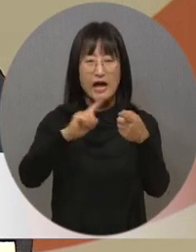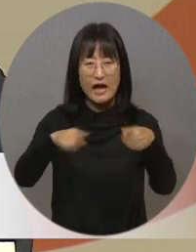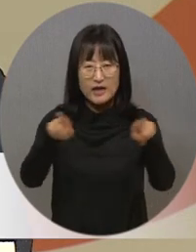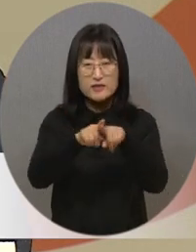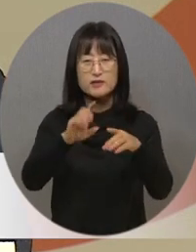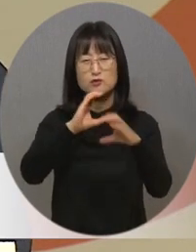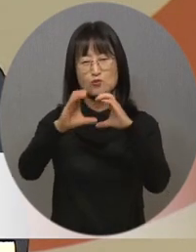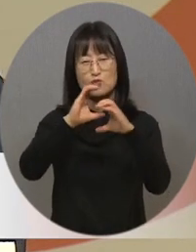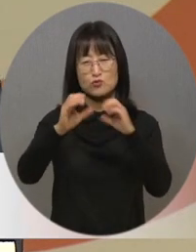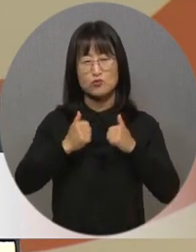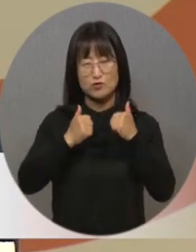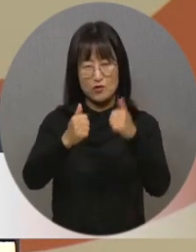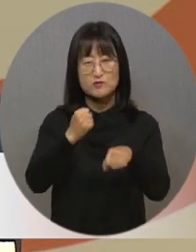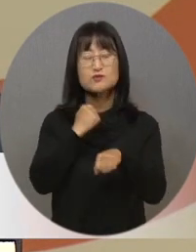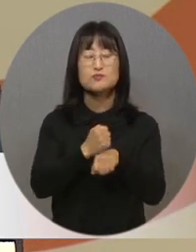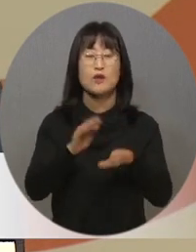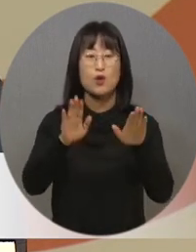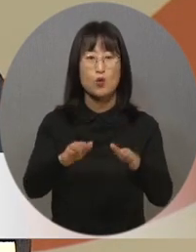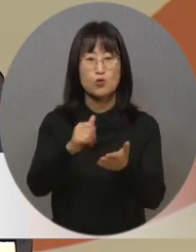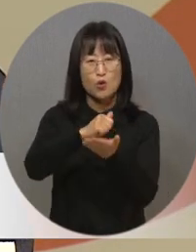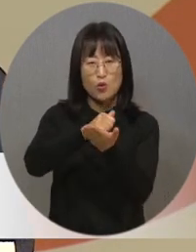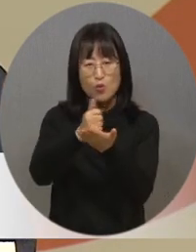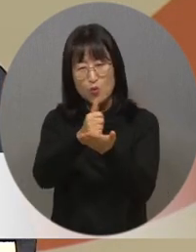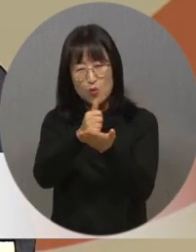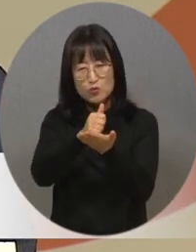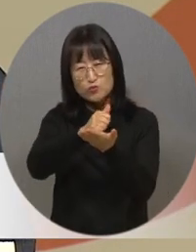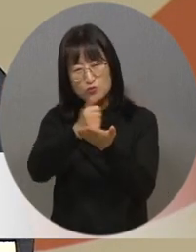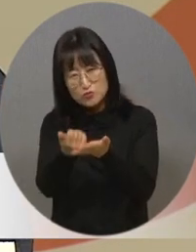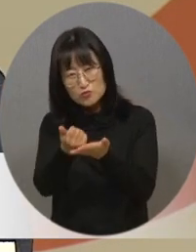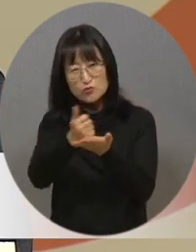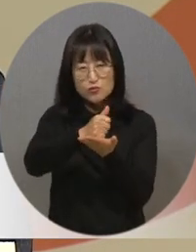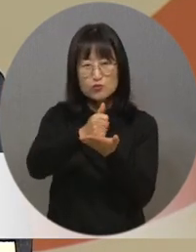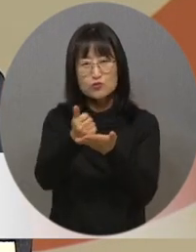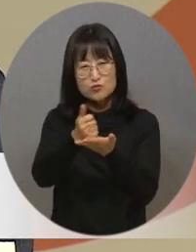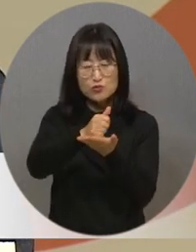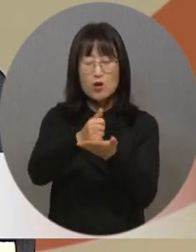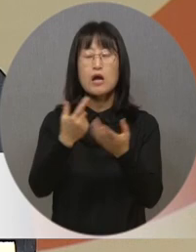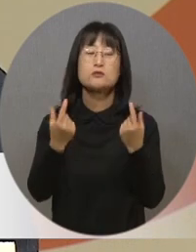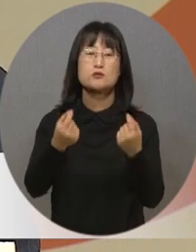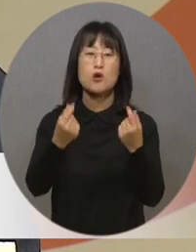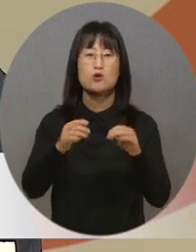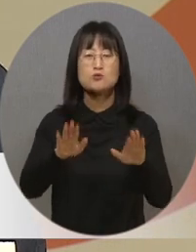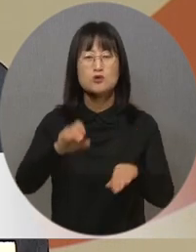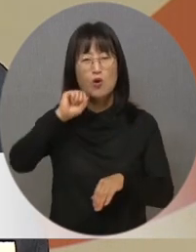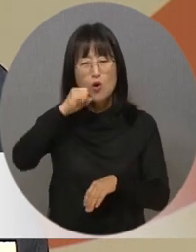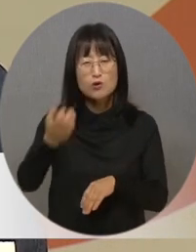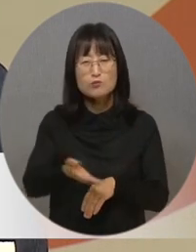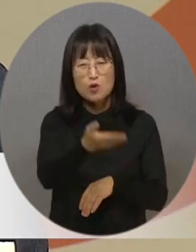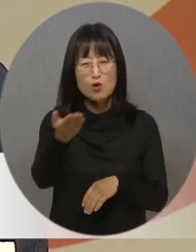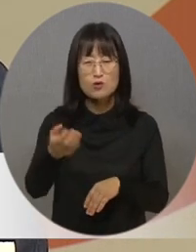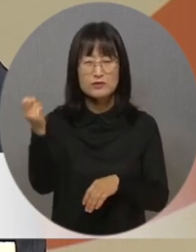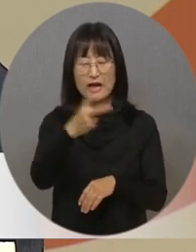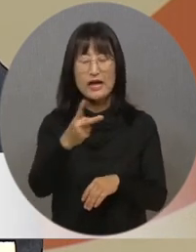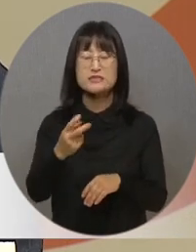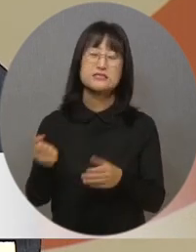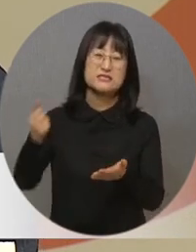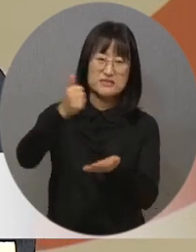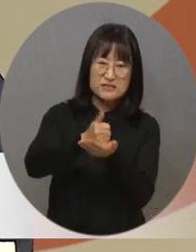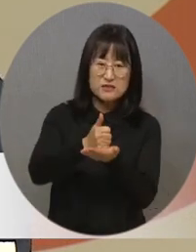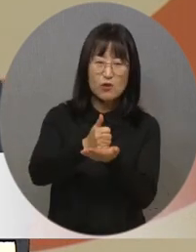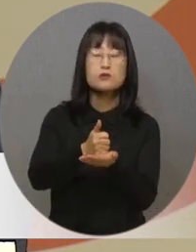소통하도록 하겠습니다. 오늘 행사가 오뚜기처럼 어려움 속에서도 꿋꿋하게 일어서는 뇌성마비 장애인과 가족들의 의지를